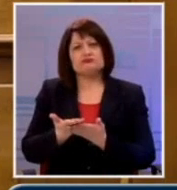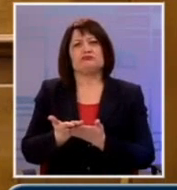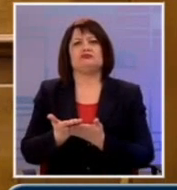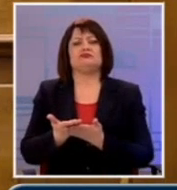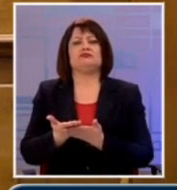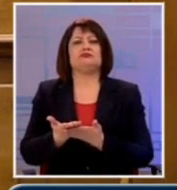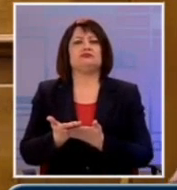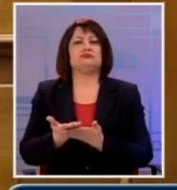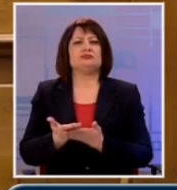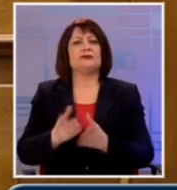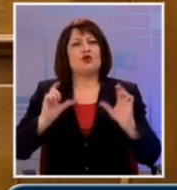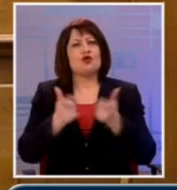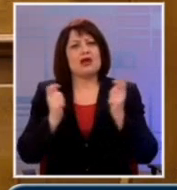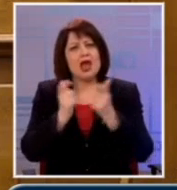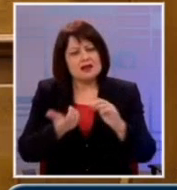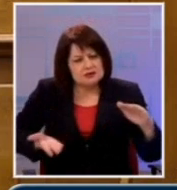εναγόντων, των οικογενειών.